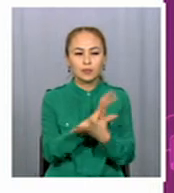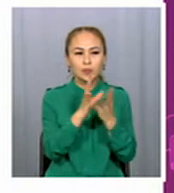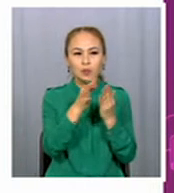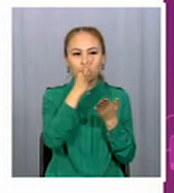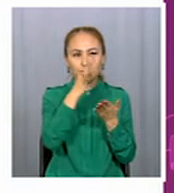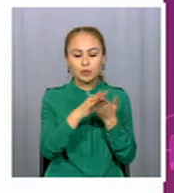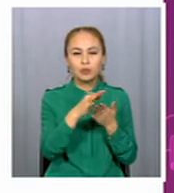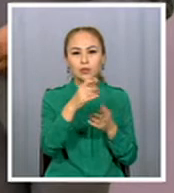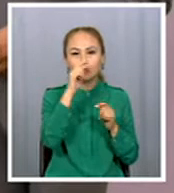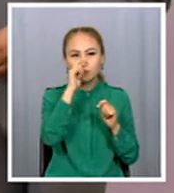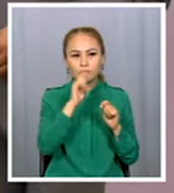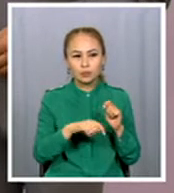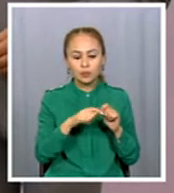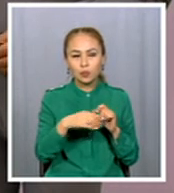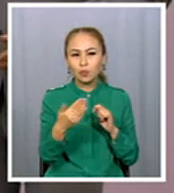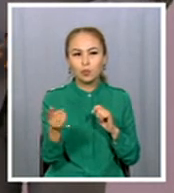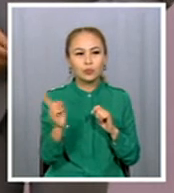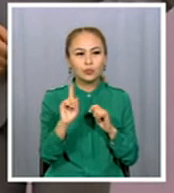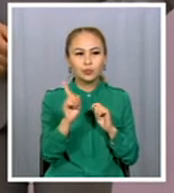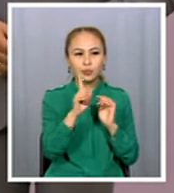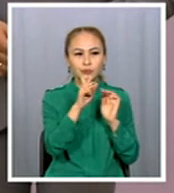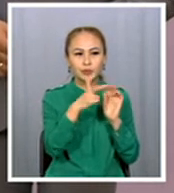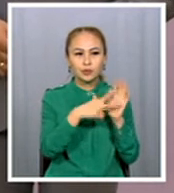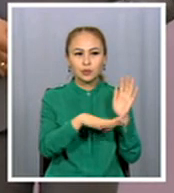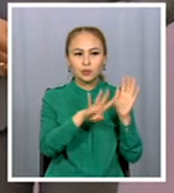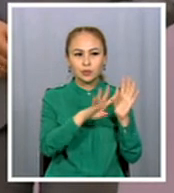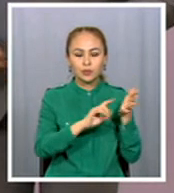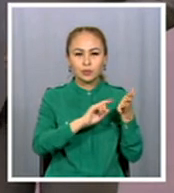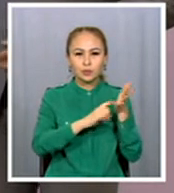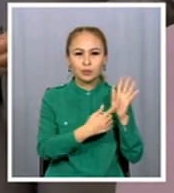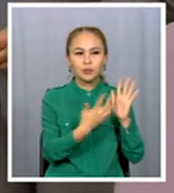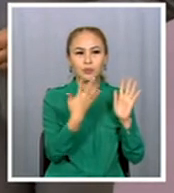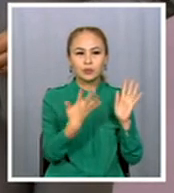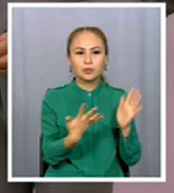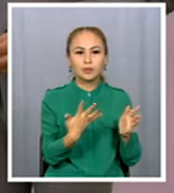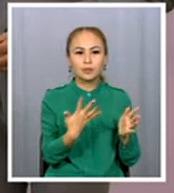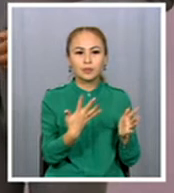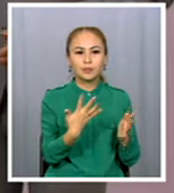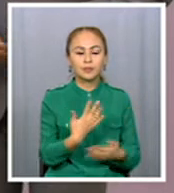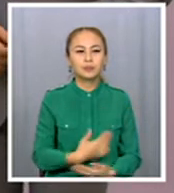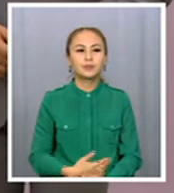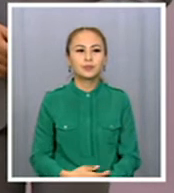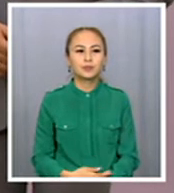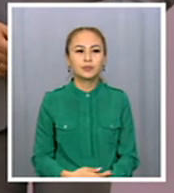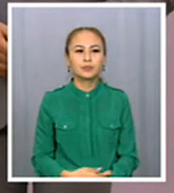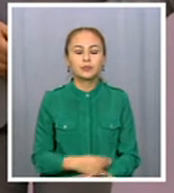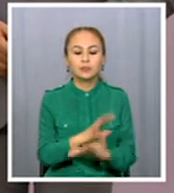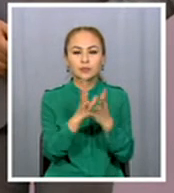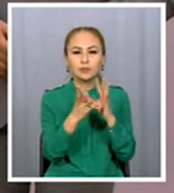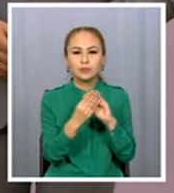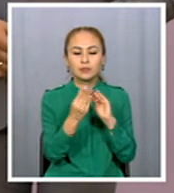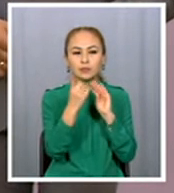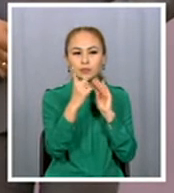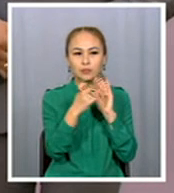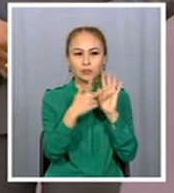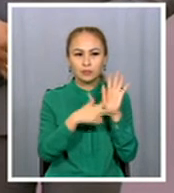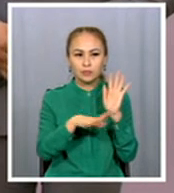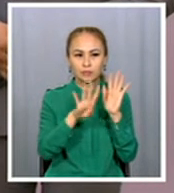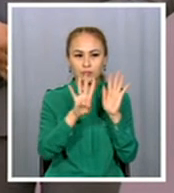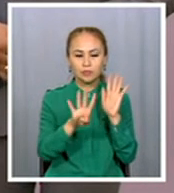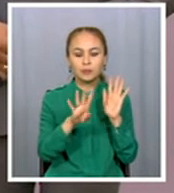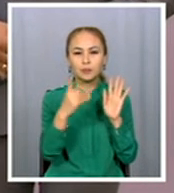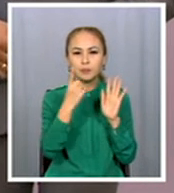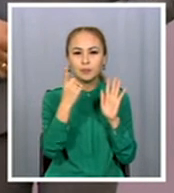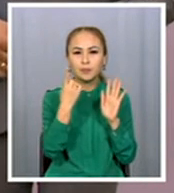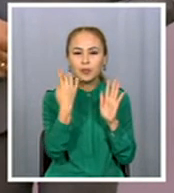тексерейік. Ол үшін 184-ті 5-ке көбейтеміз. Яғни, алдымен 5-ті 4-ке